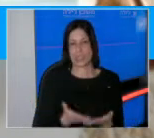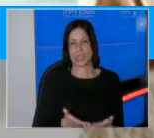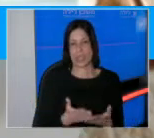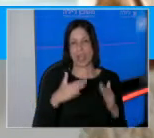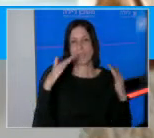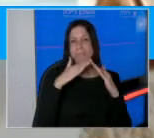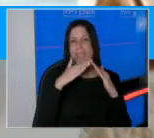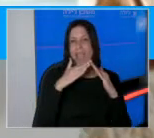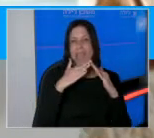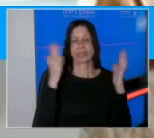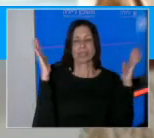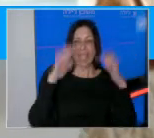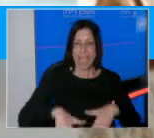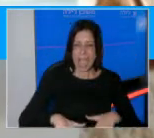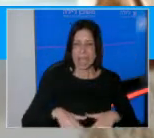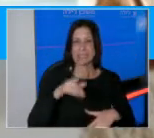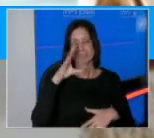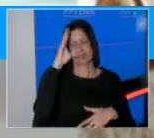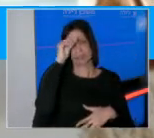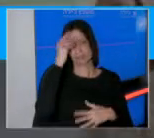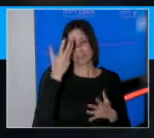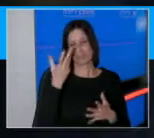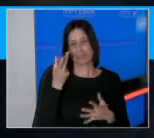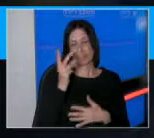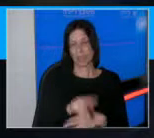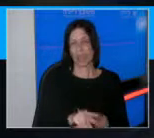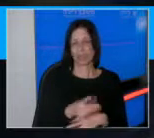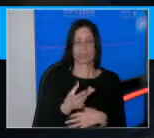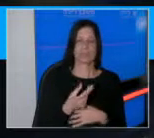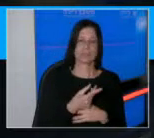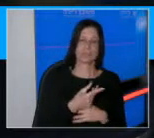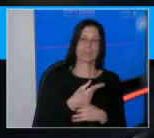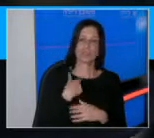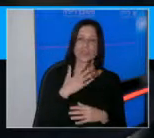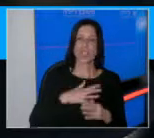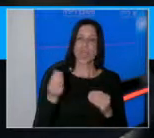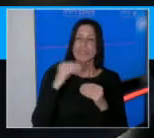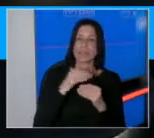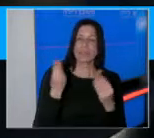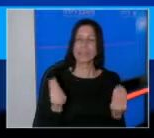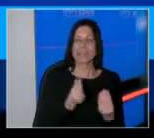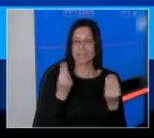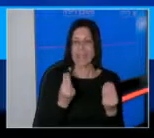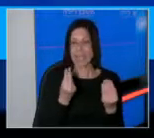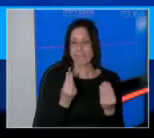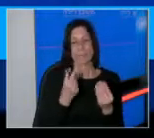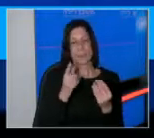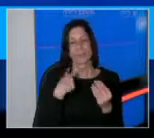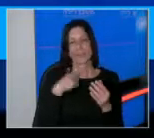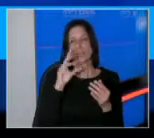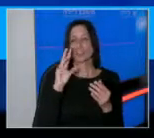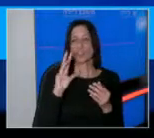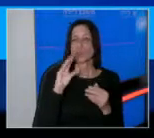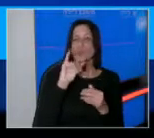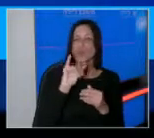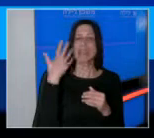והבית נהרס, והוא נהרג. אני רוצה להוסיף כמה דברים לגבי הסיפור ברשותך, תקני אותי אם אני טועה. שמעון יהושע